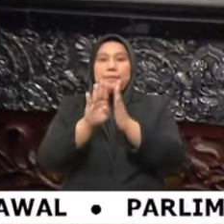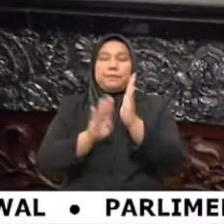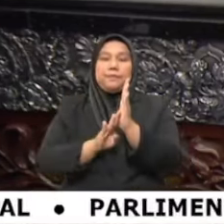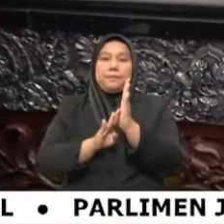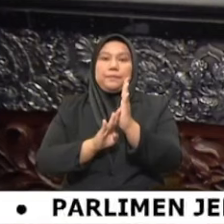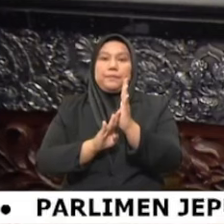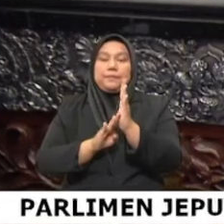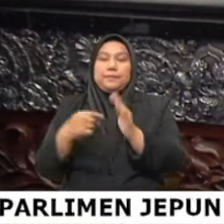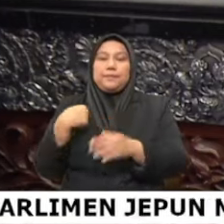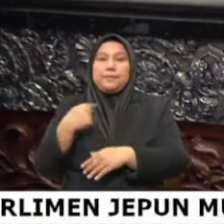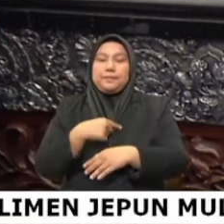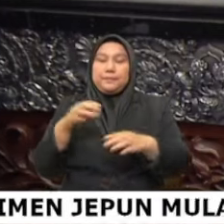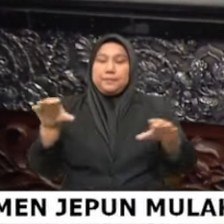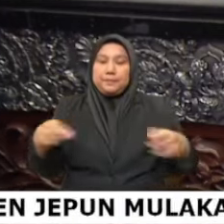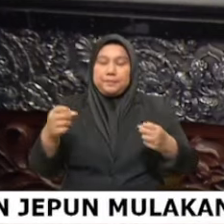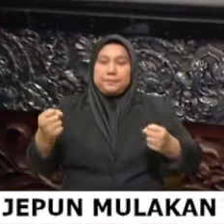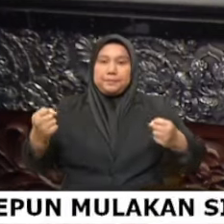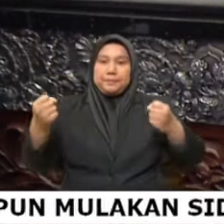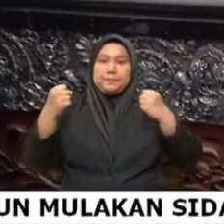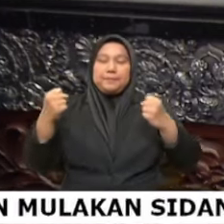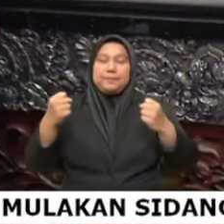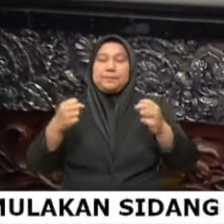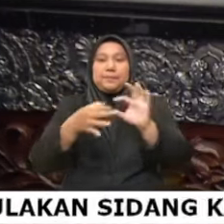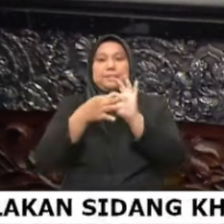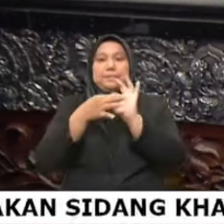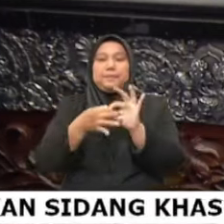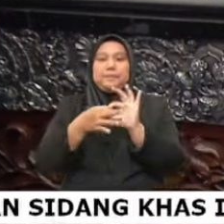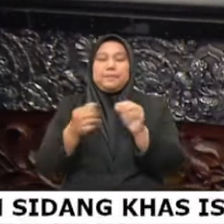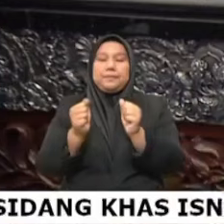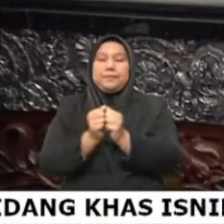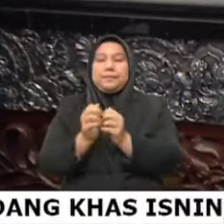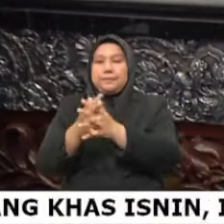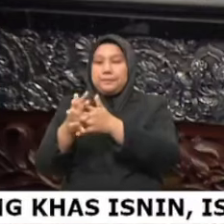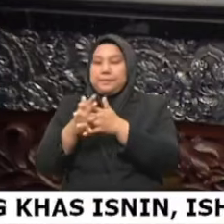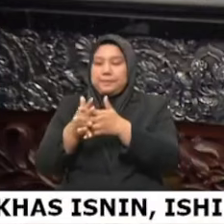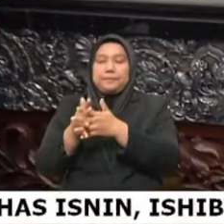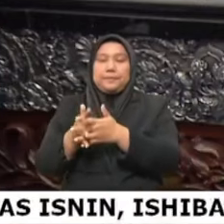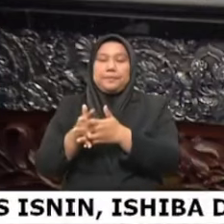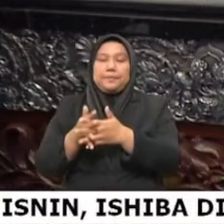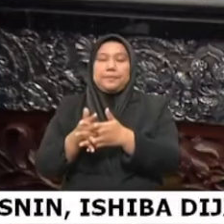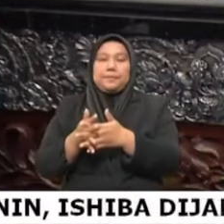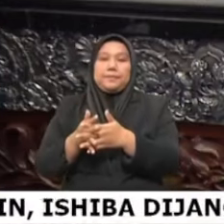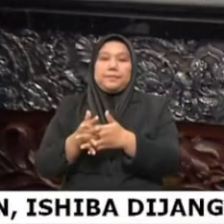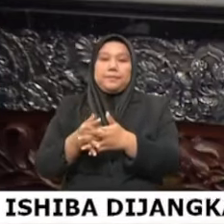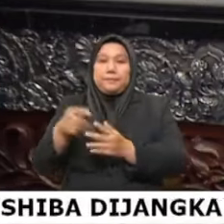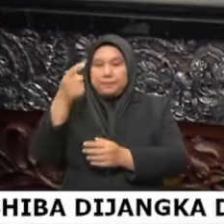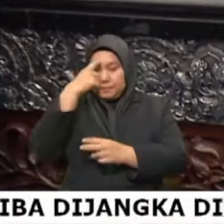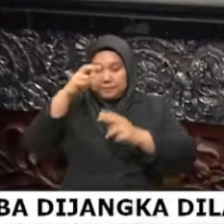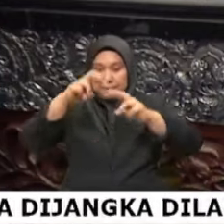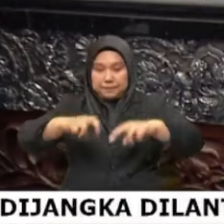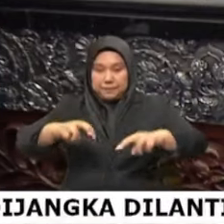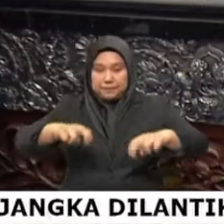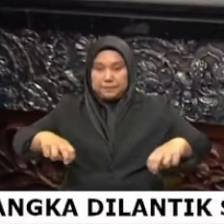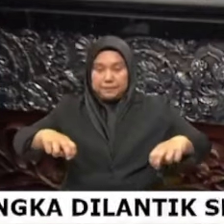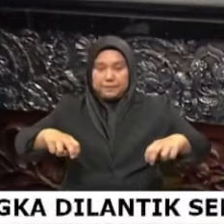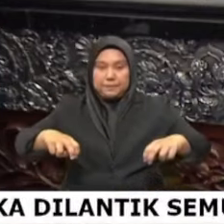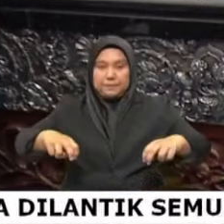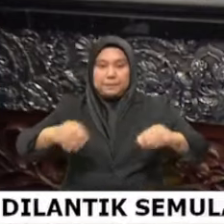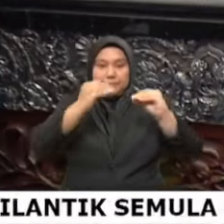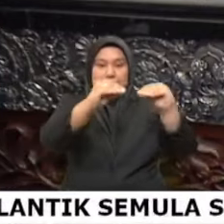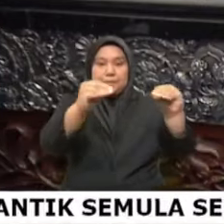langkah-langkah untuk memperkukuhkan kerjasama kita dengan Amerika, dengan Kesatuan Eropah untuk kita menerokai pasaran-pasaran